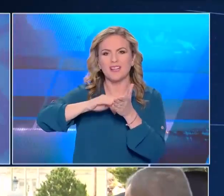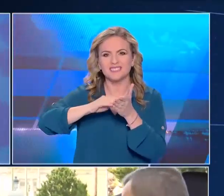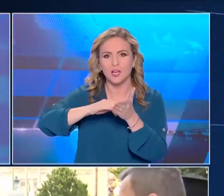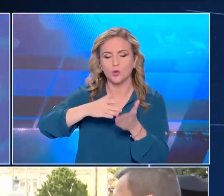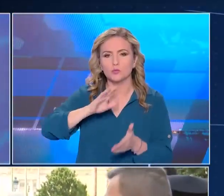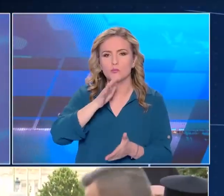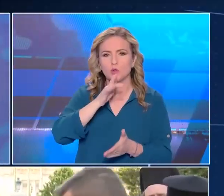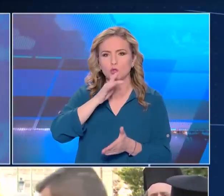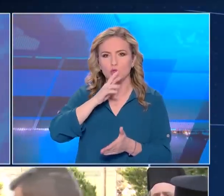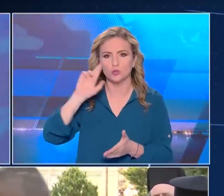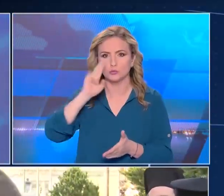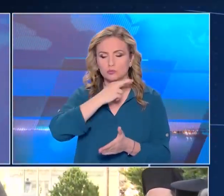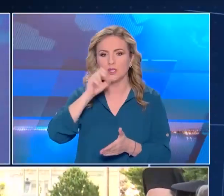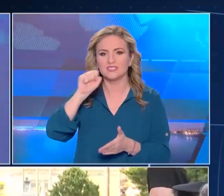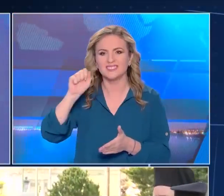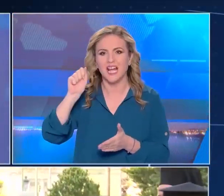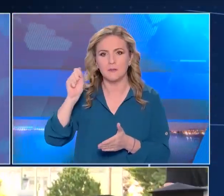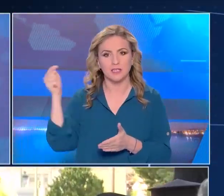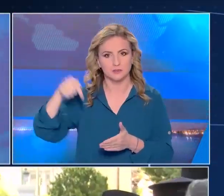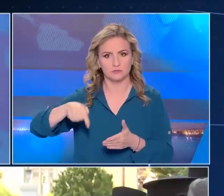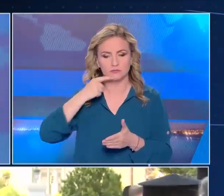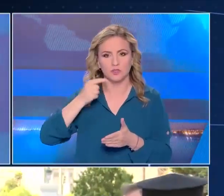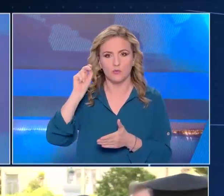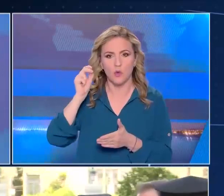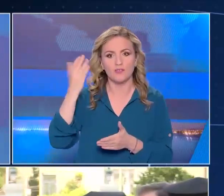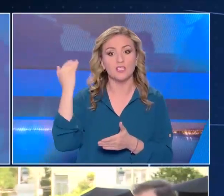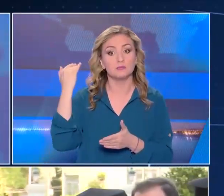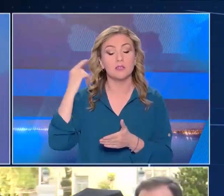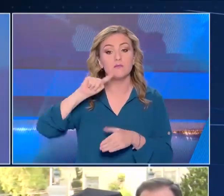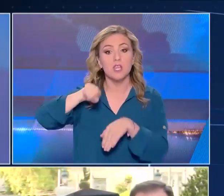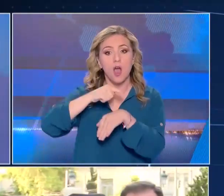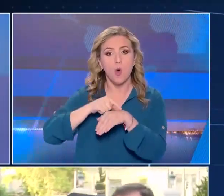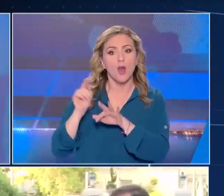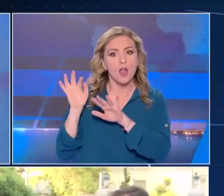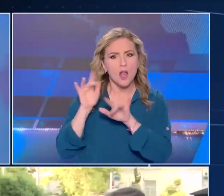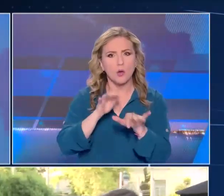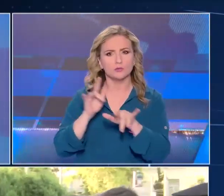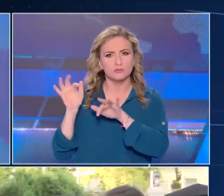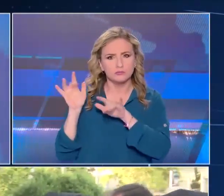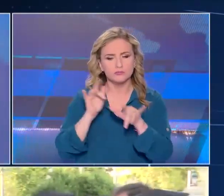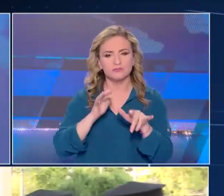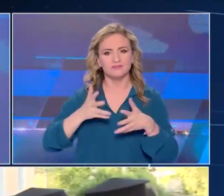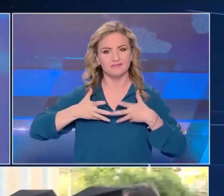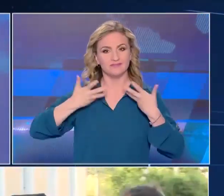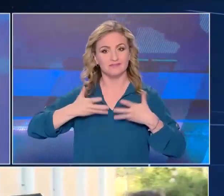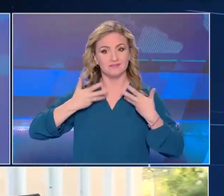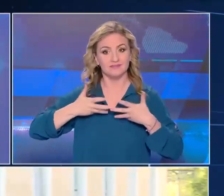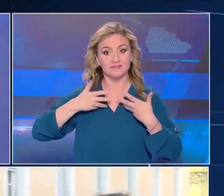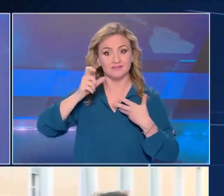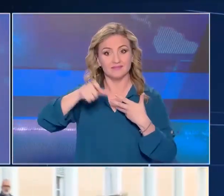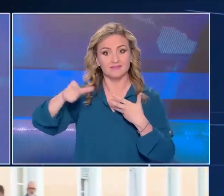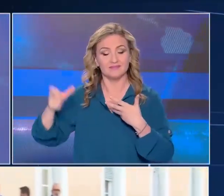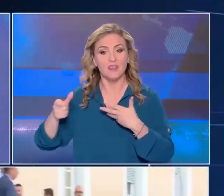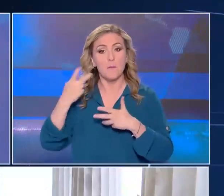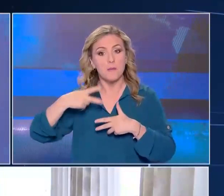του κυρίου Γιάννη Σαρμά. Οι βουλευτές εδώ και καμιά ώρα έρχονται στην Βουλή, πολύ ευδιάθετοι, πολύ χαρούμενοι ευλαμπία,